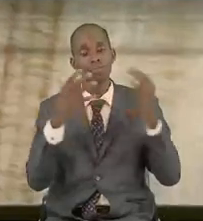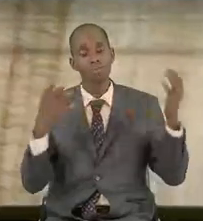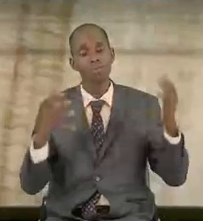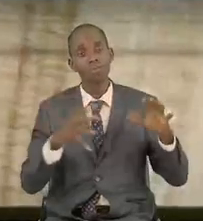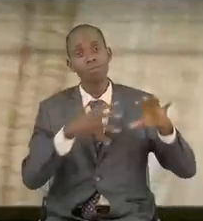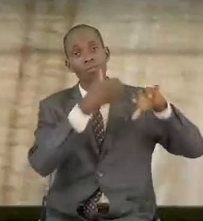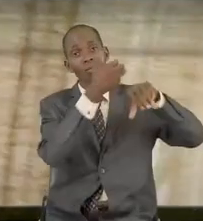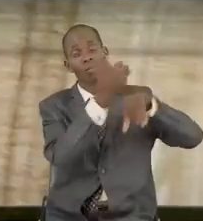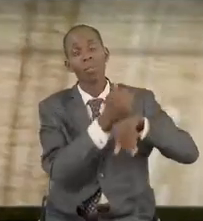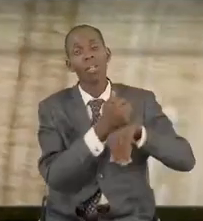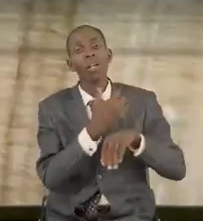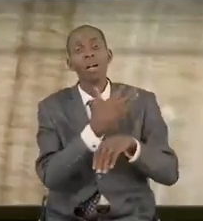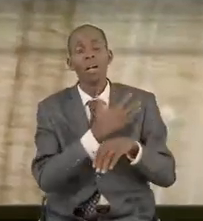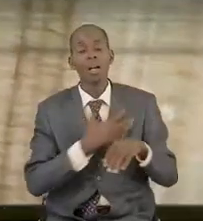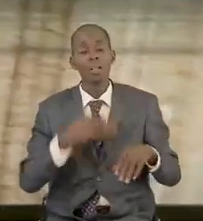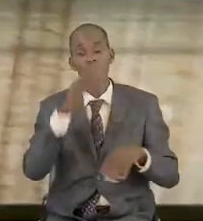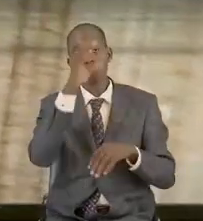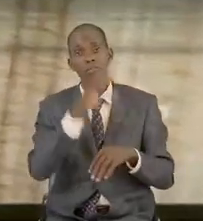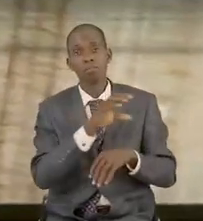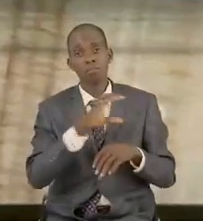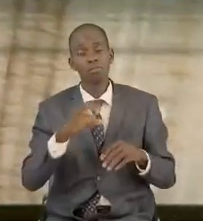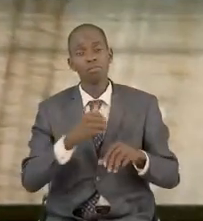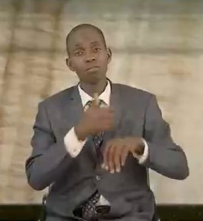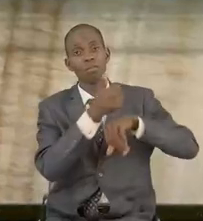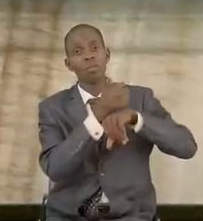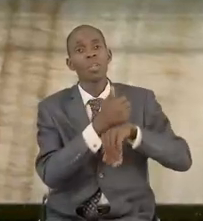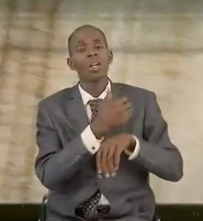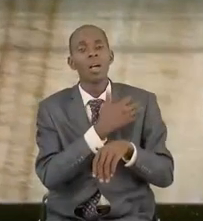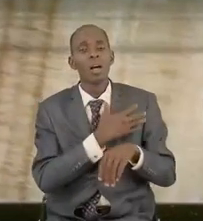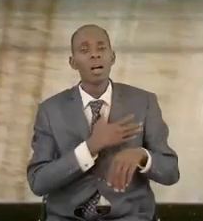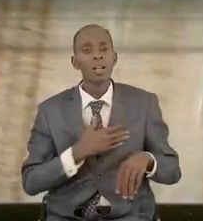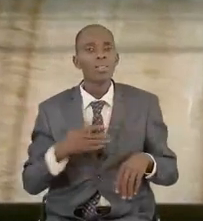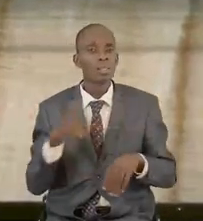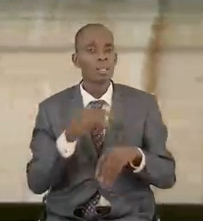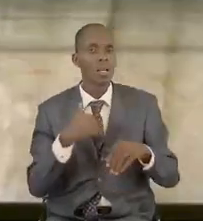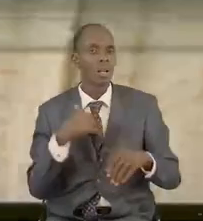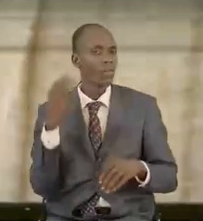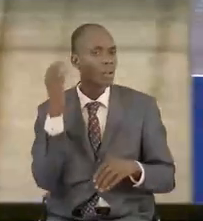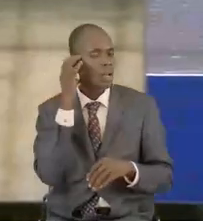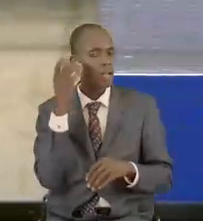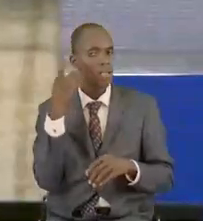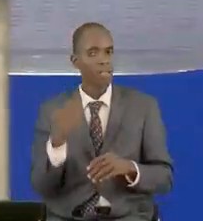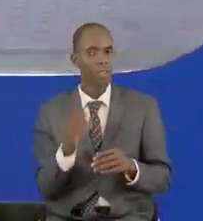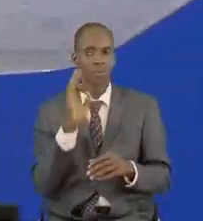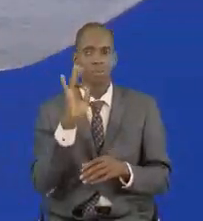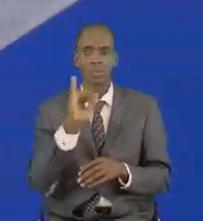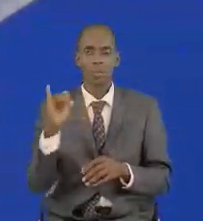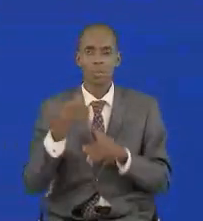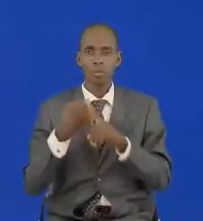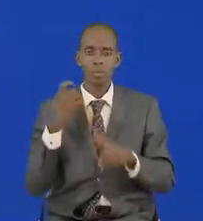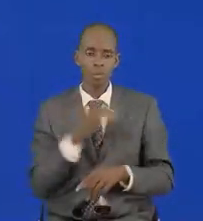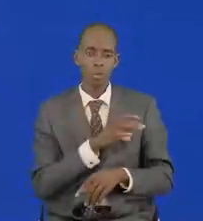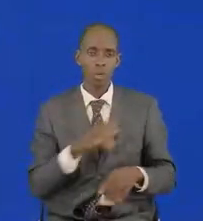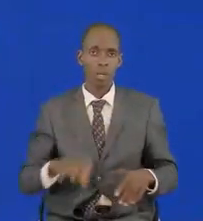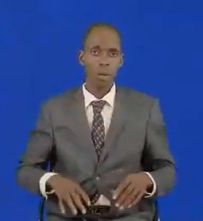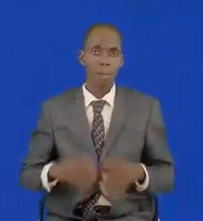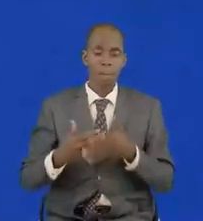à la résurrection et après la résurrection et ils ont entendu l'évangile de la bouche de Christ